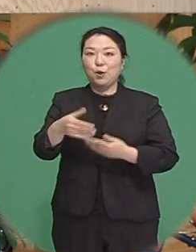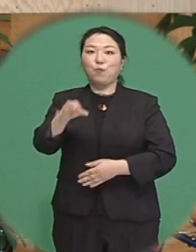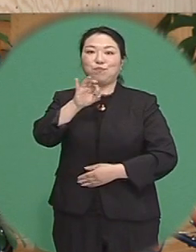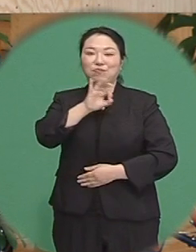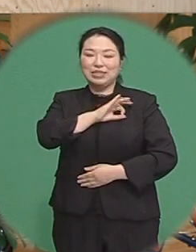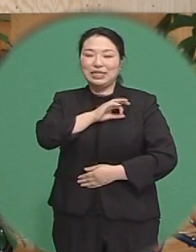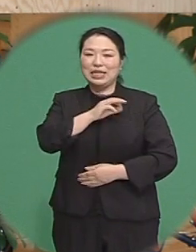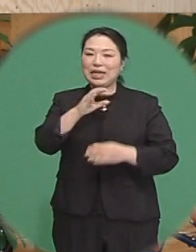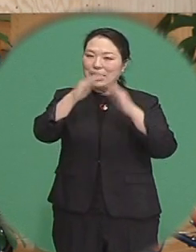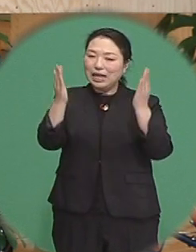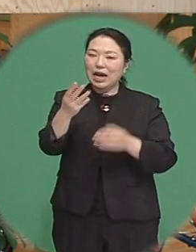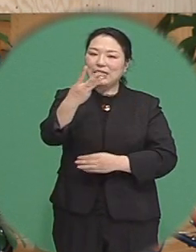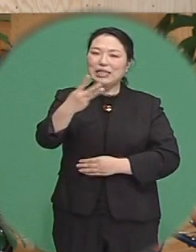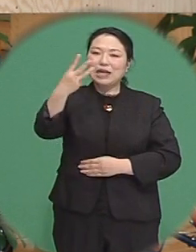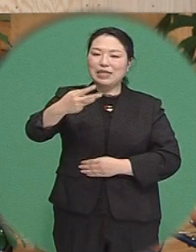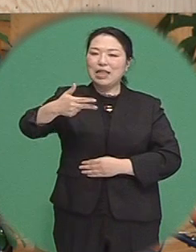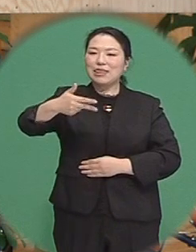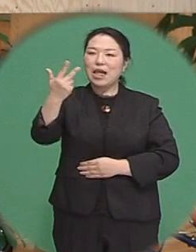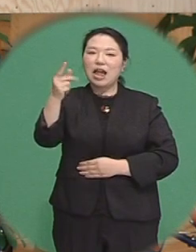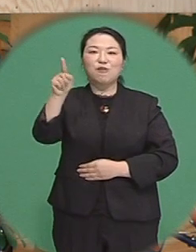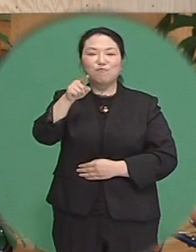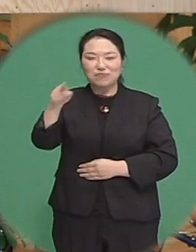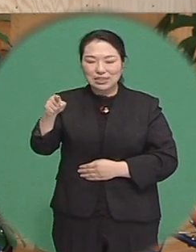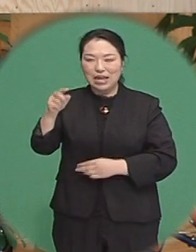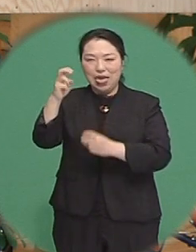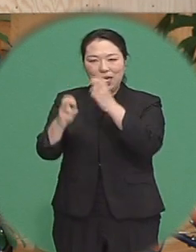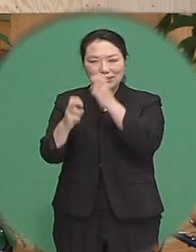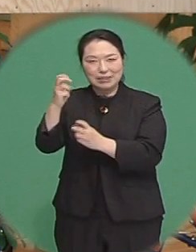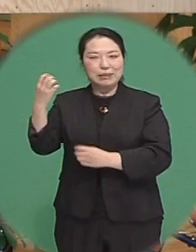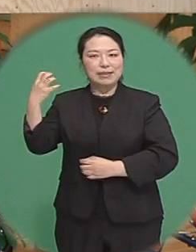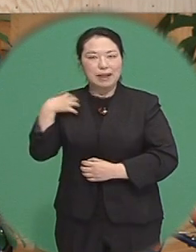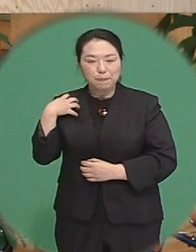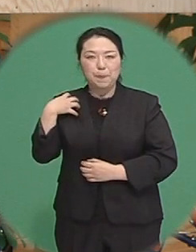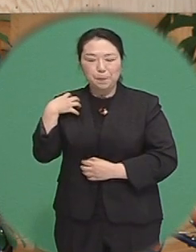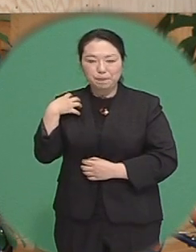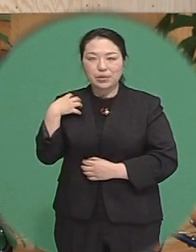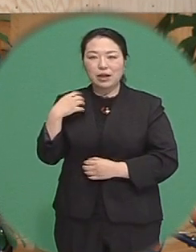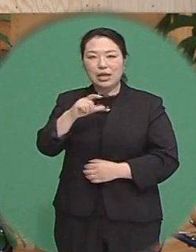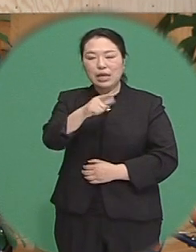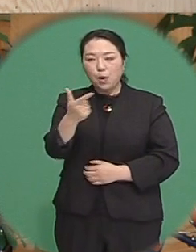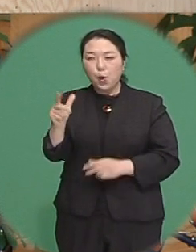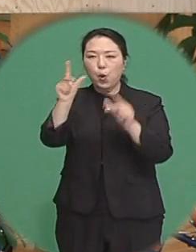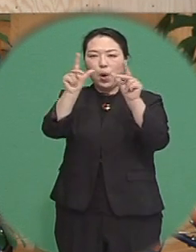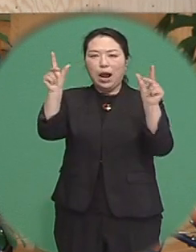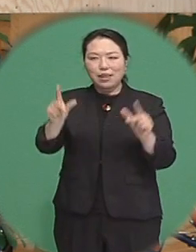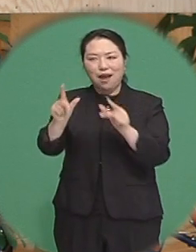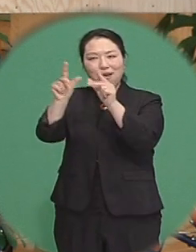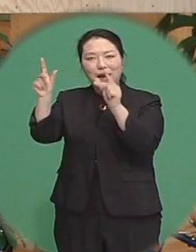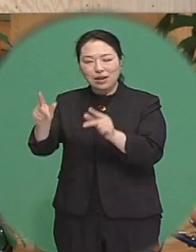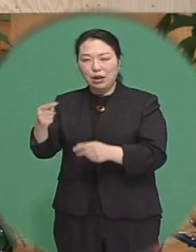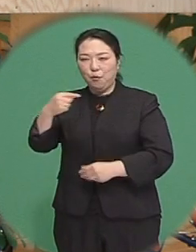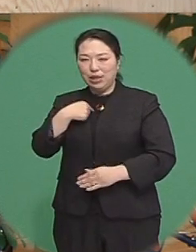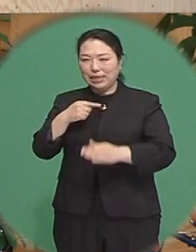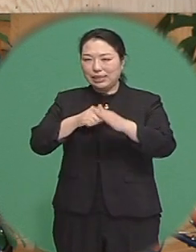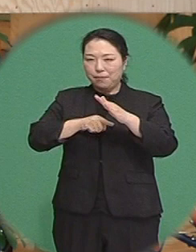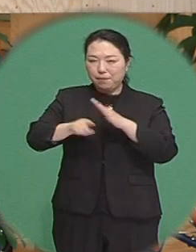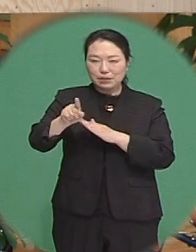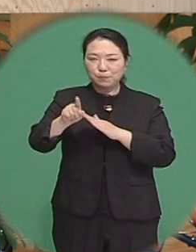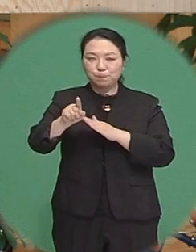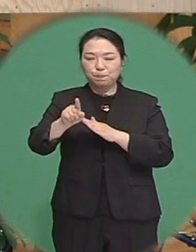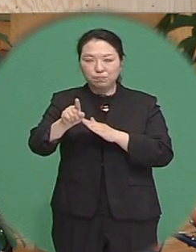3700名一人一人が改革のエンジンです様々な諸課題私が先頭に